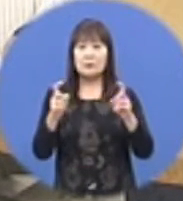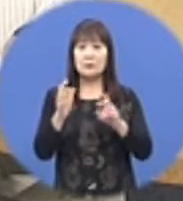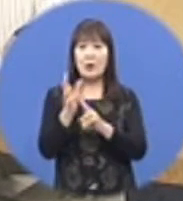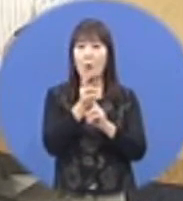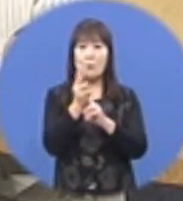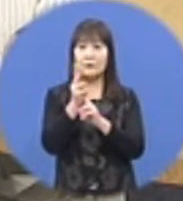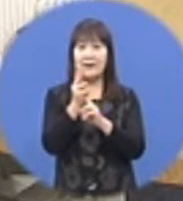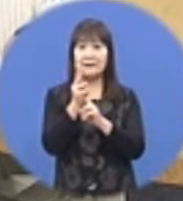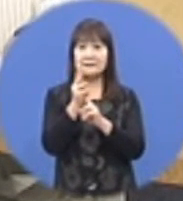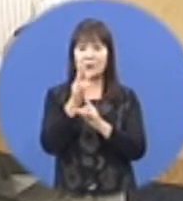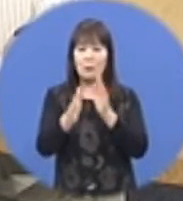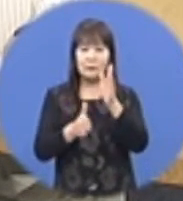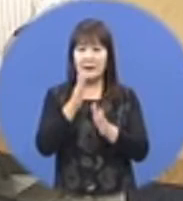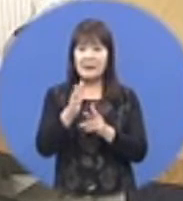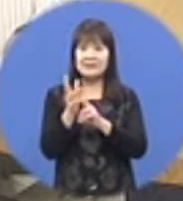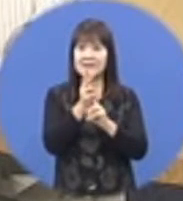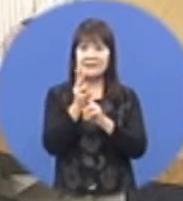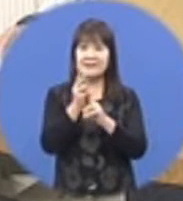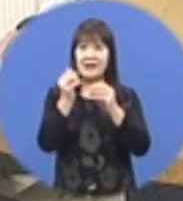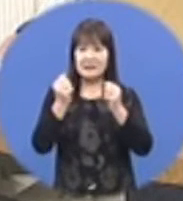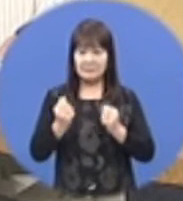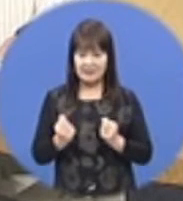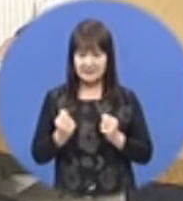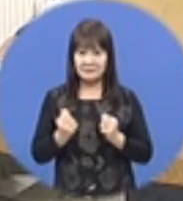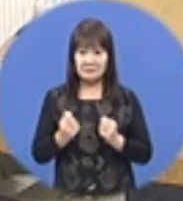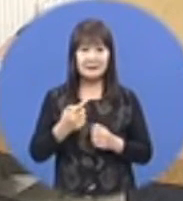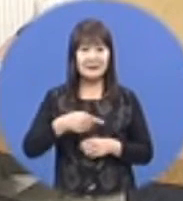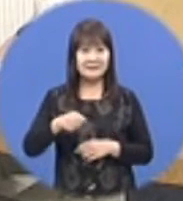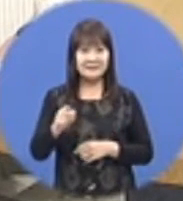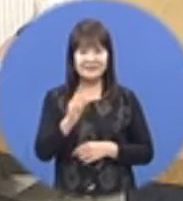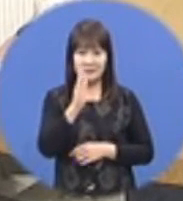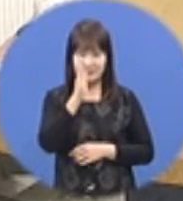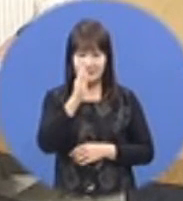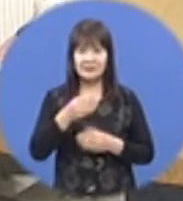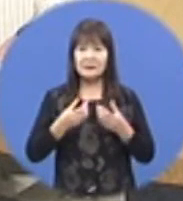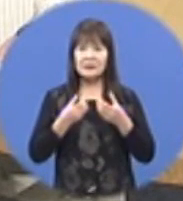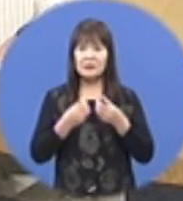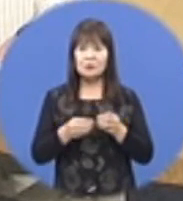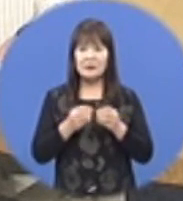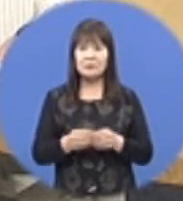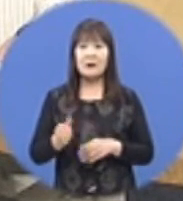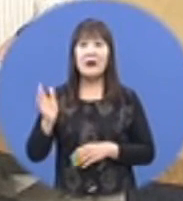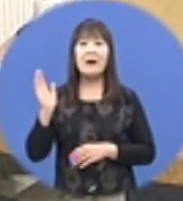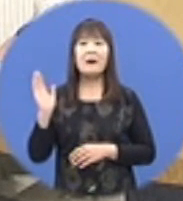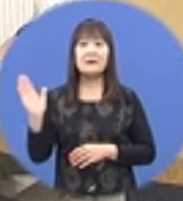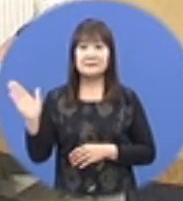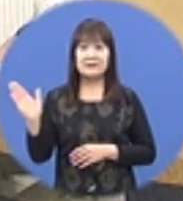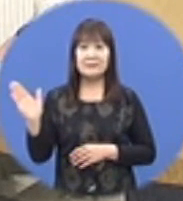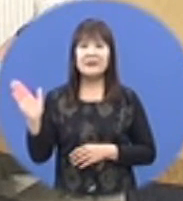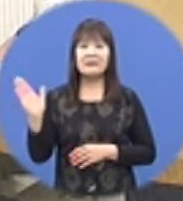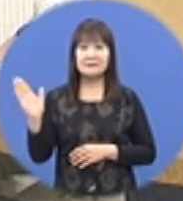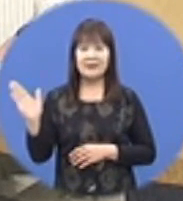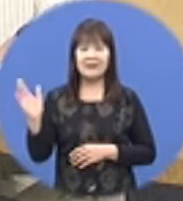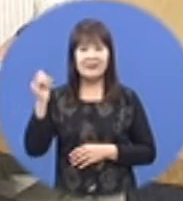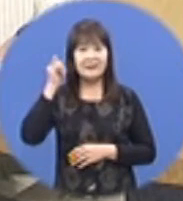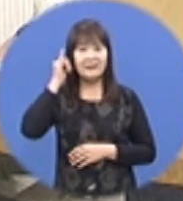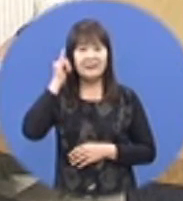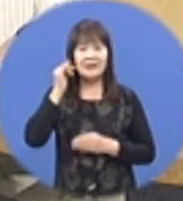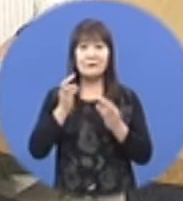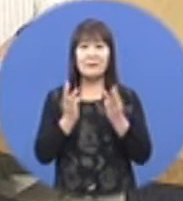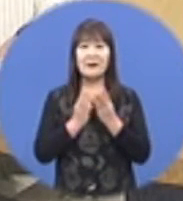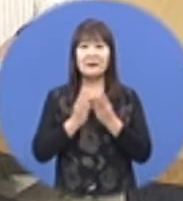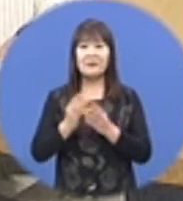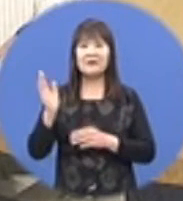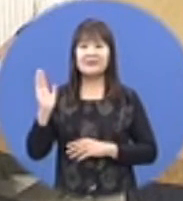いますからね。はい、ぜひ皆さん行ってみてください。詳しくは和歌山城整備企画課、電話